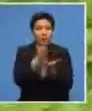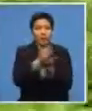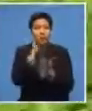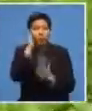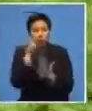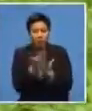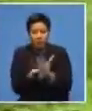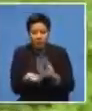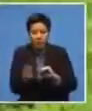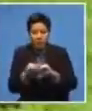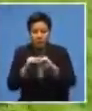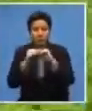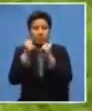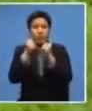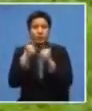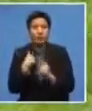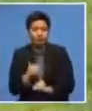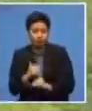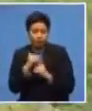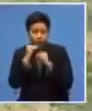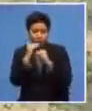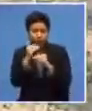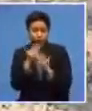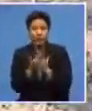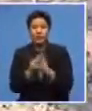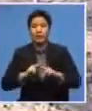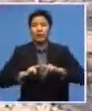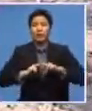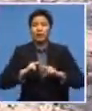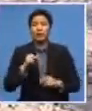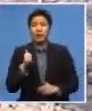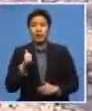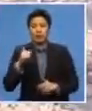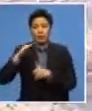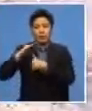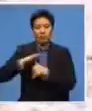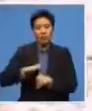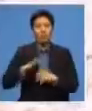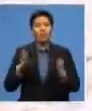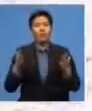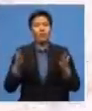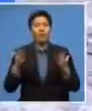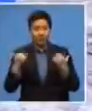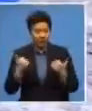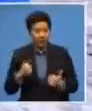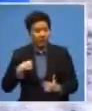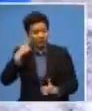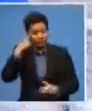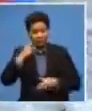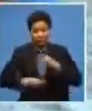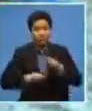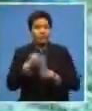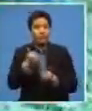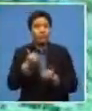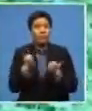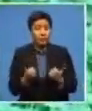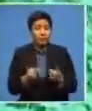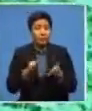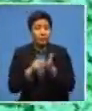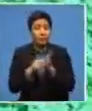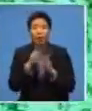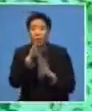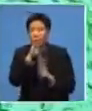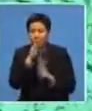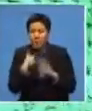ยกระดับราคานะใครก็มากำหนดราคาต่ำท่านไม่ได้ถ้าท่านขายได้อยู่แล้วนะเพราะนั้นอะไรก็ตามที่มัน